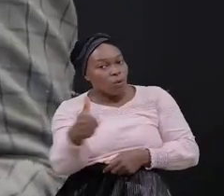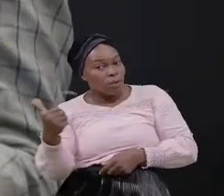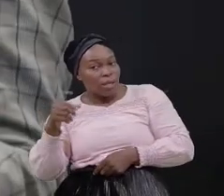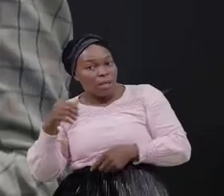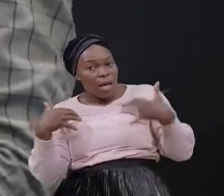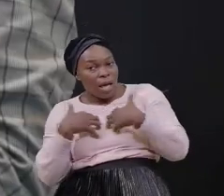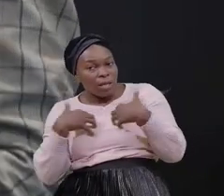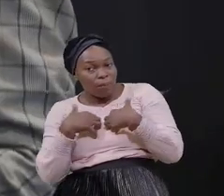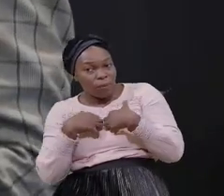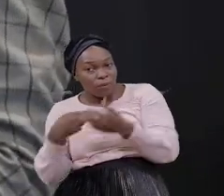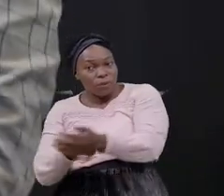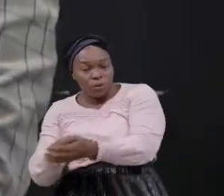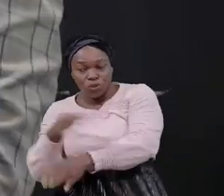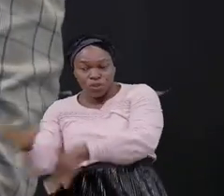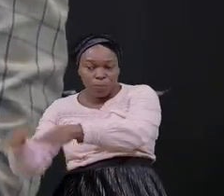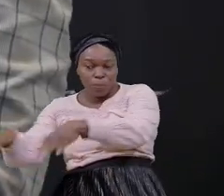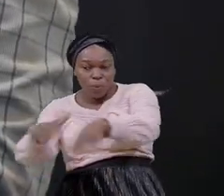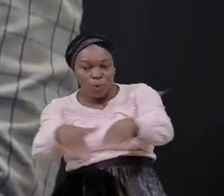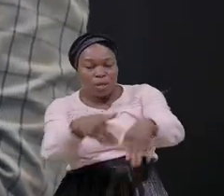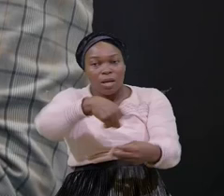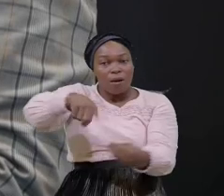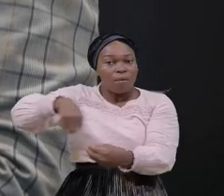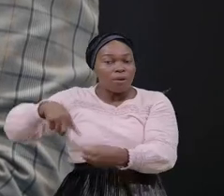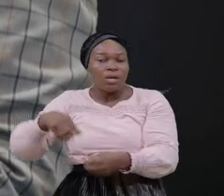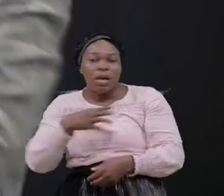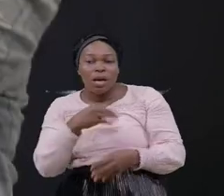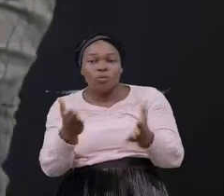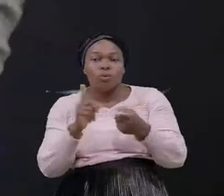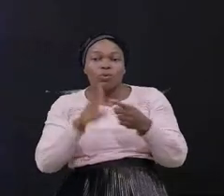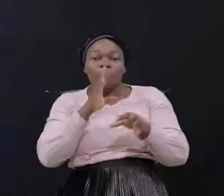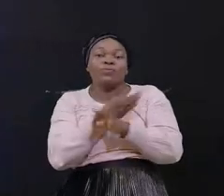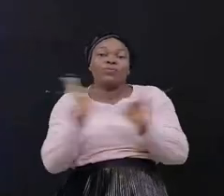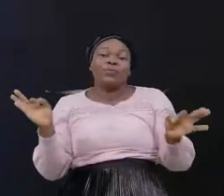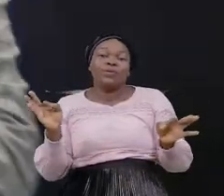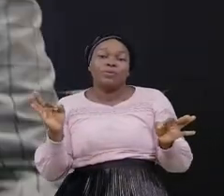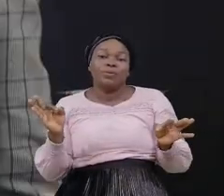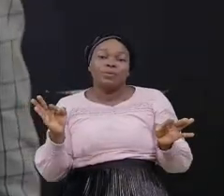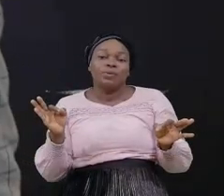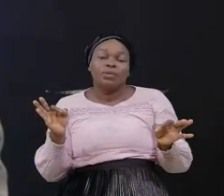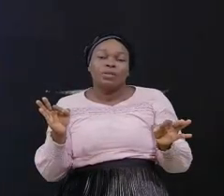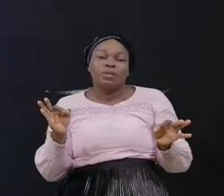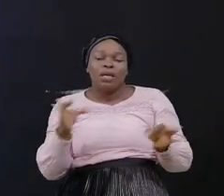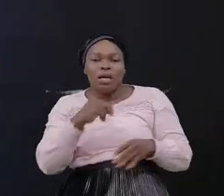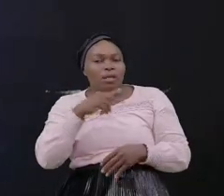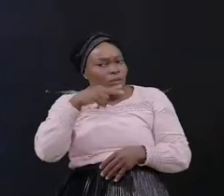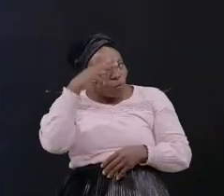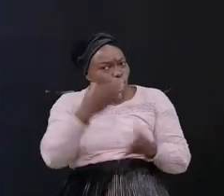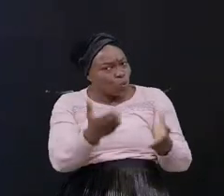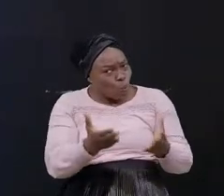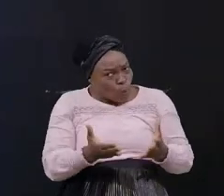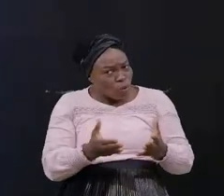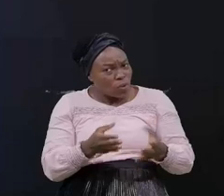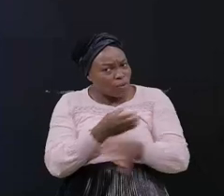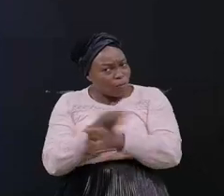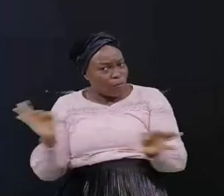même des poussins qui s'en vont, mais la chèvre veut être libre. Mais comment va-t-elle être libre?